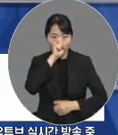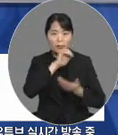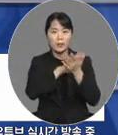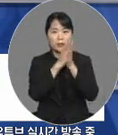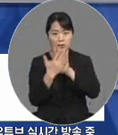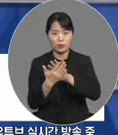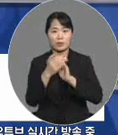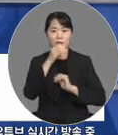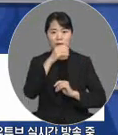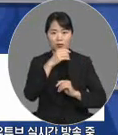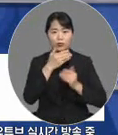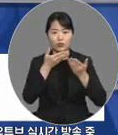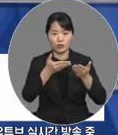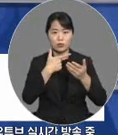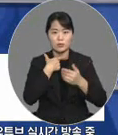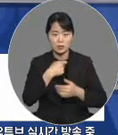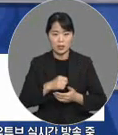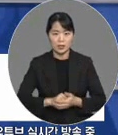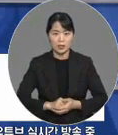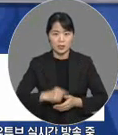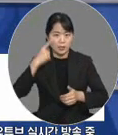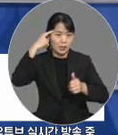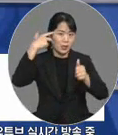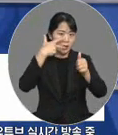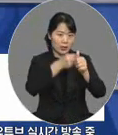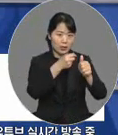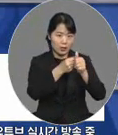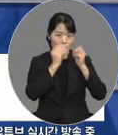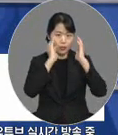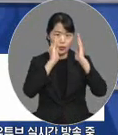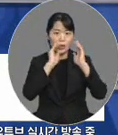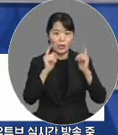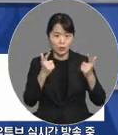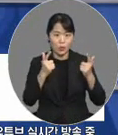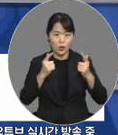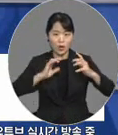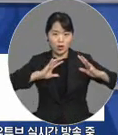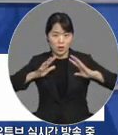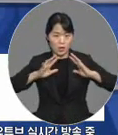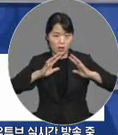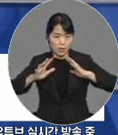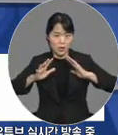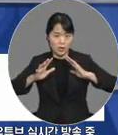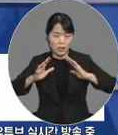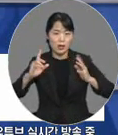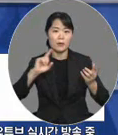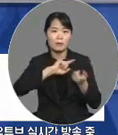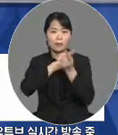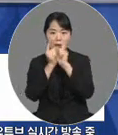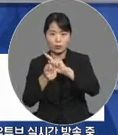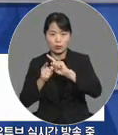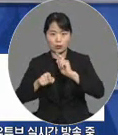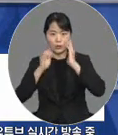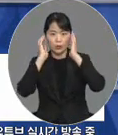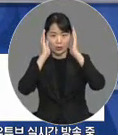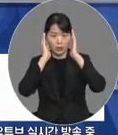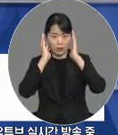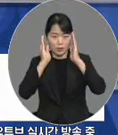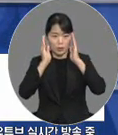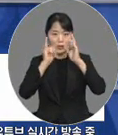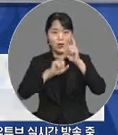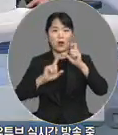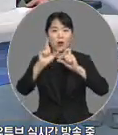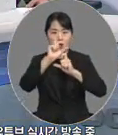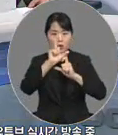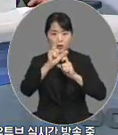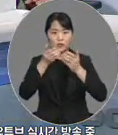아니고 토론식, 또 프로젝트 수업을 강화해서 그 비중을 좀 높여서 수업의 질을 높여서 공교육을